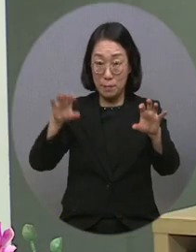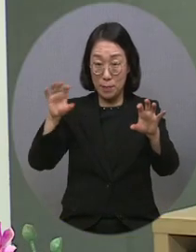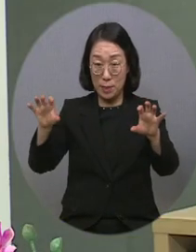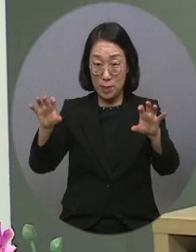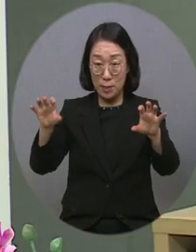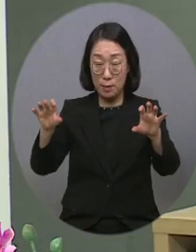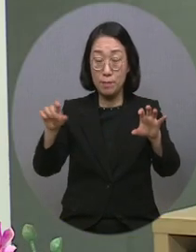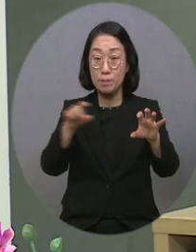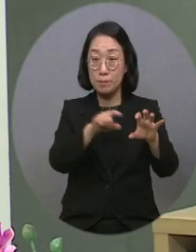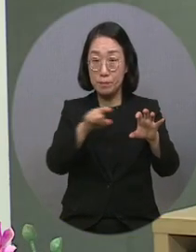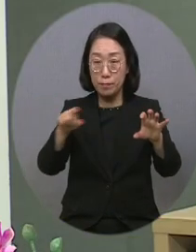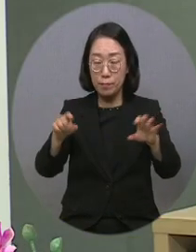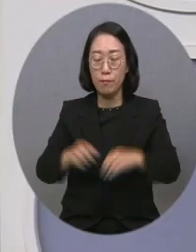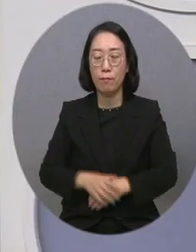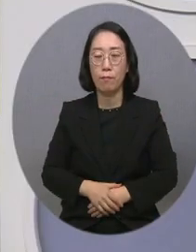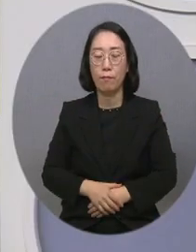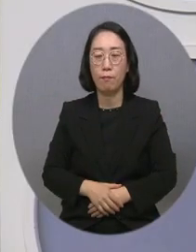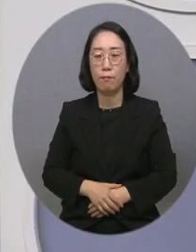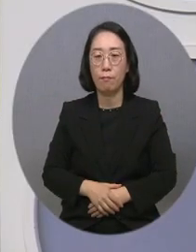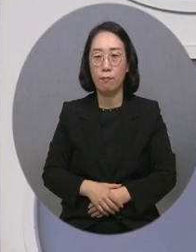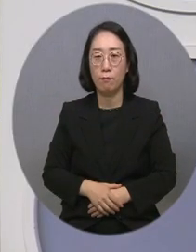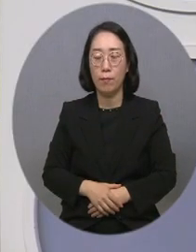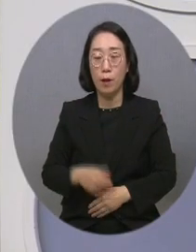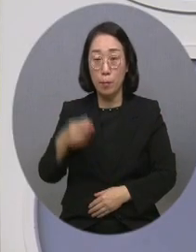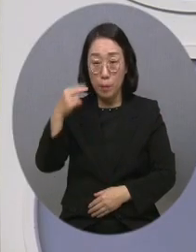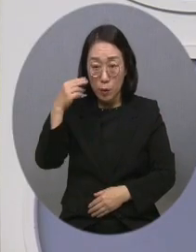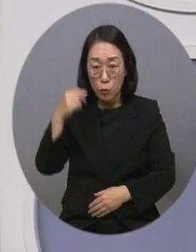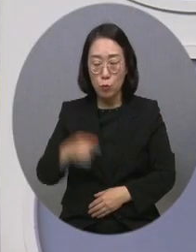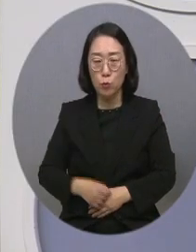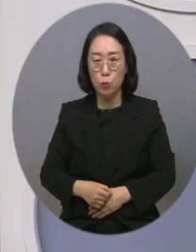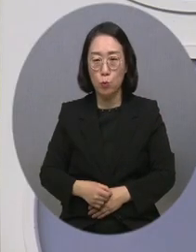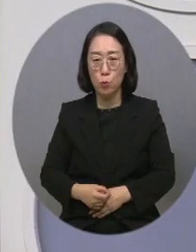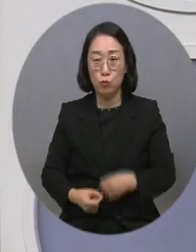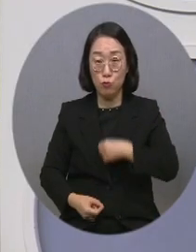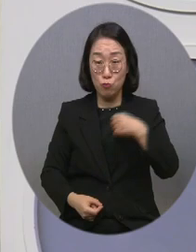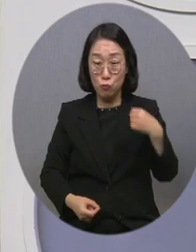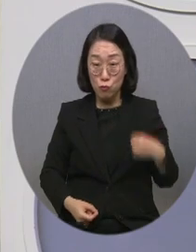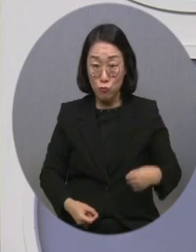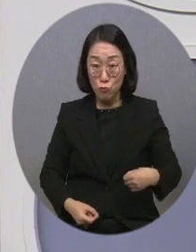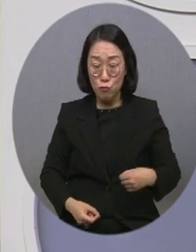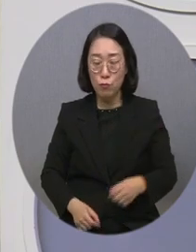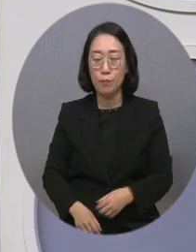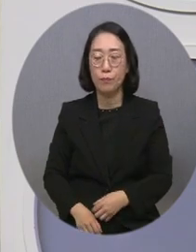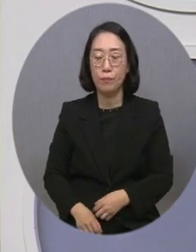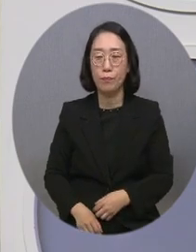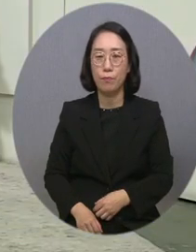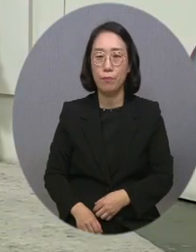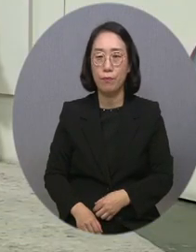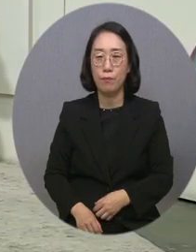않겠습니까? 근데 이 미국과 중국의 미국도 지금